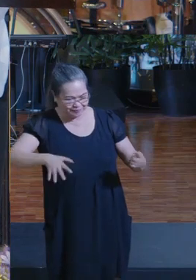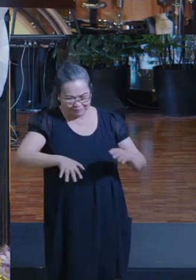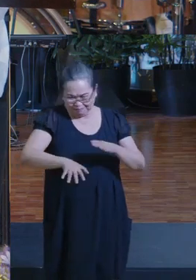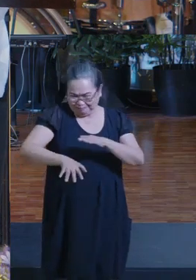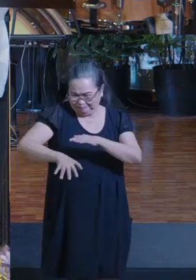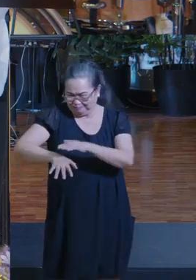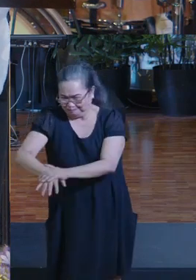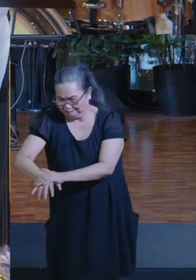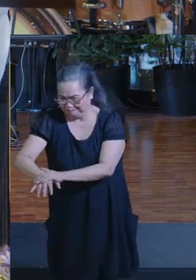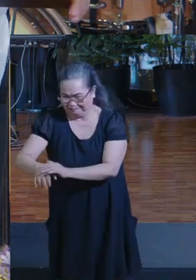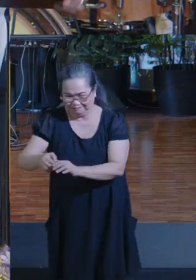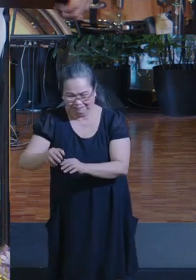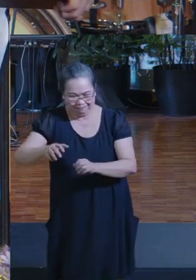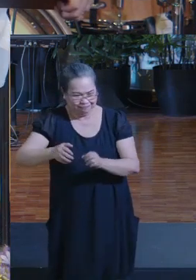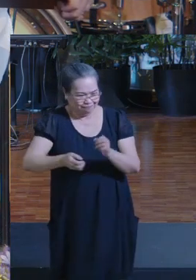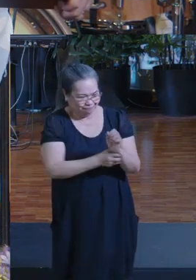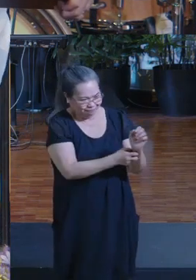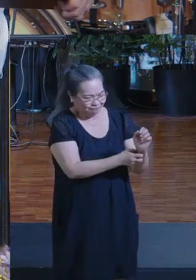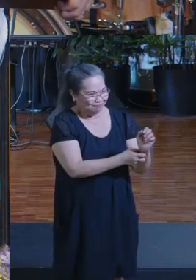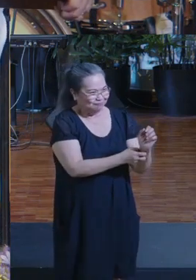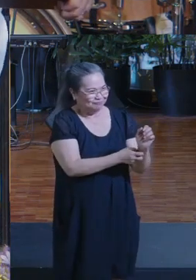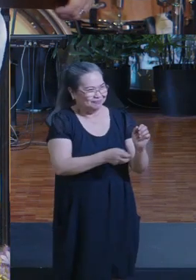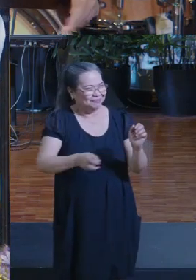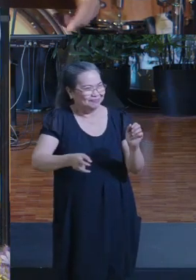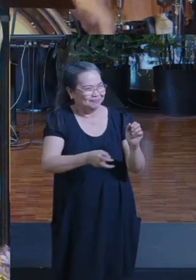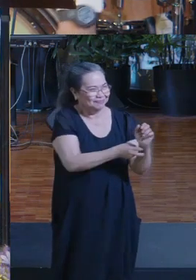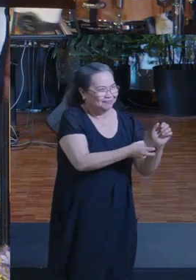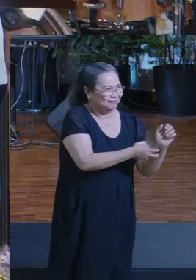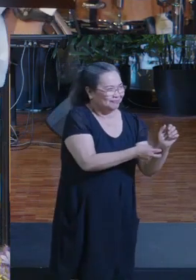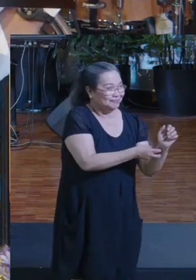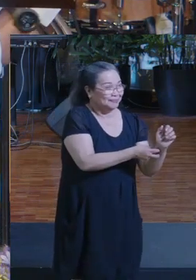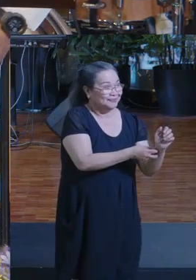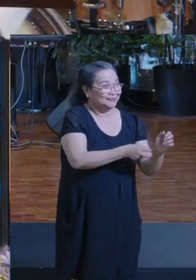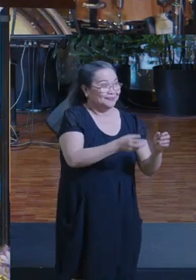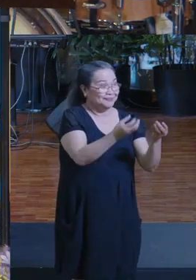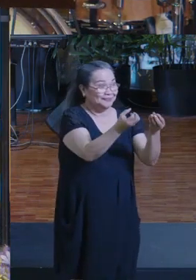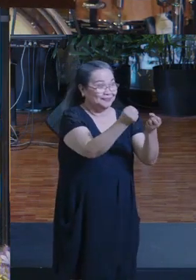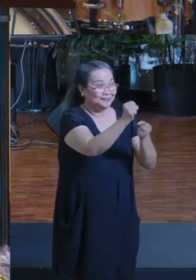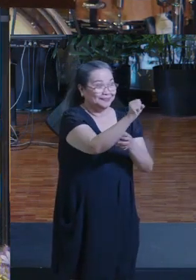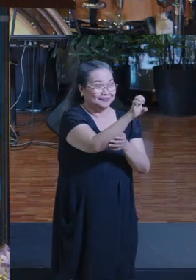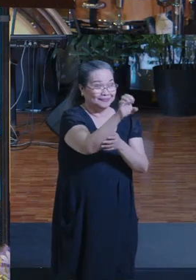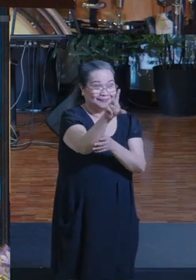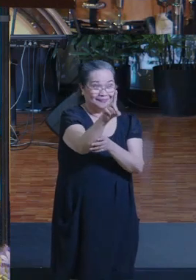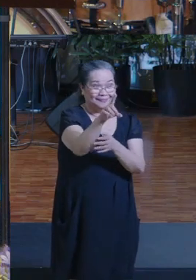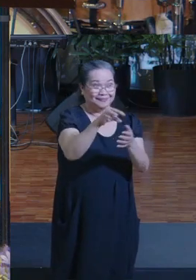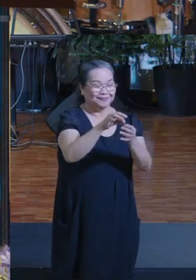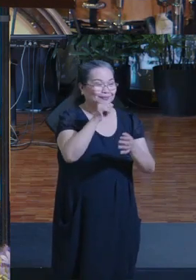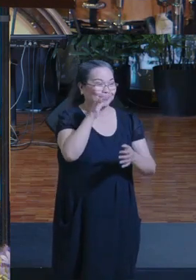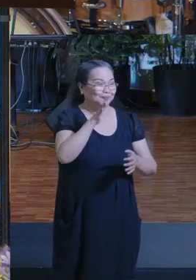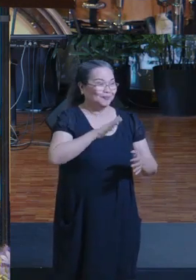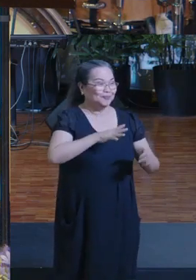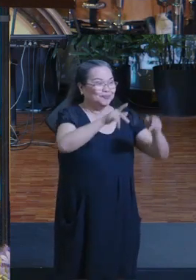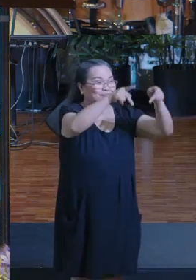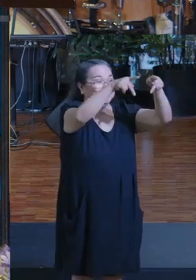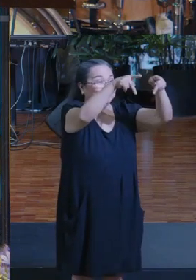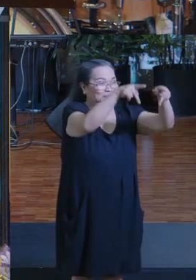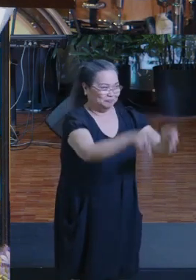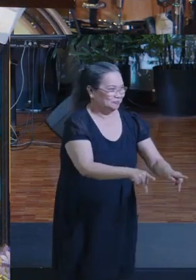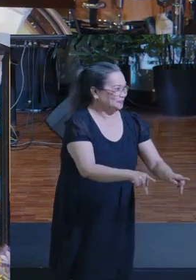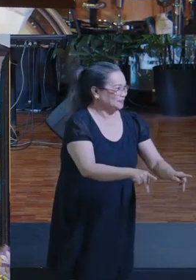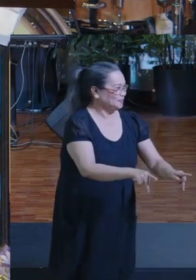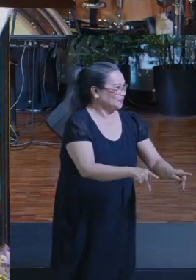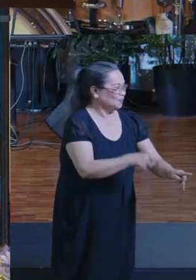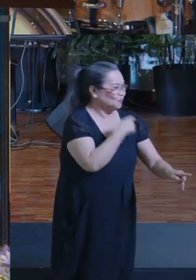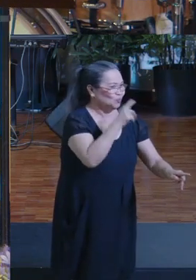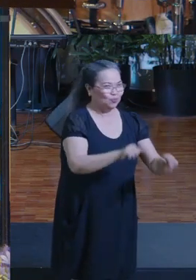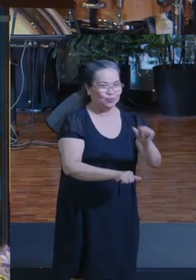your head and you shall bruise his heel. Yung seed of the woman ay isang individual na